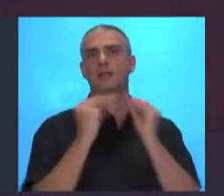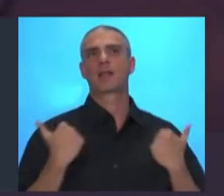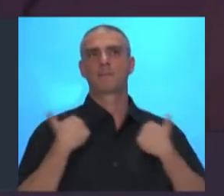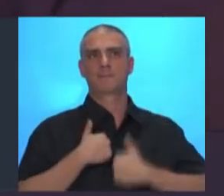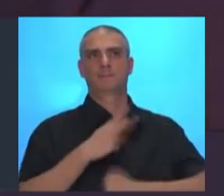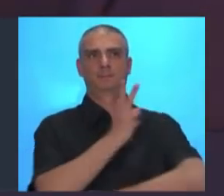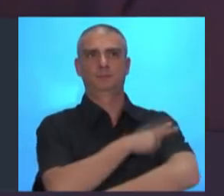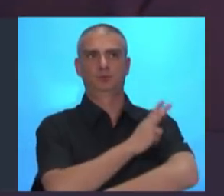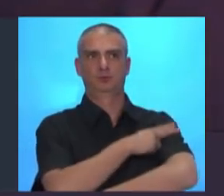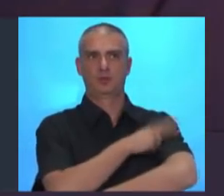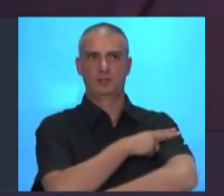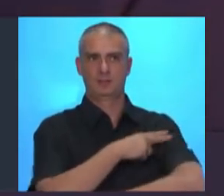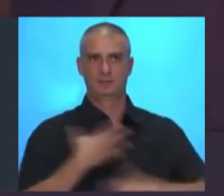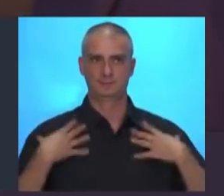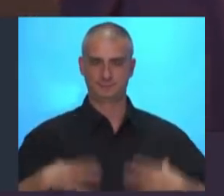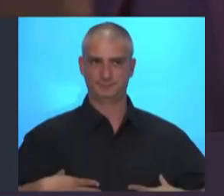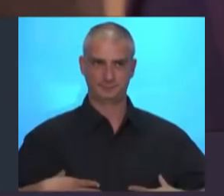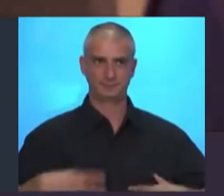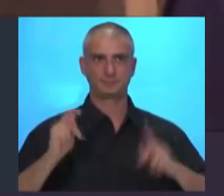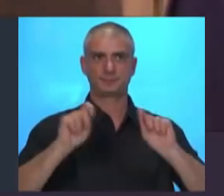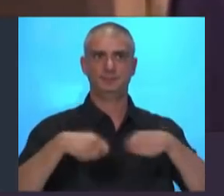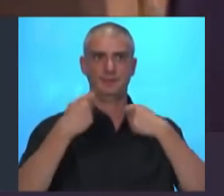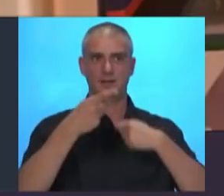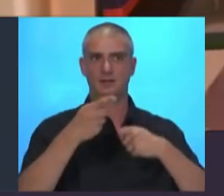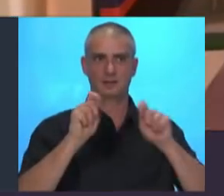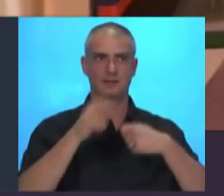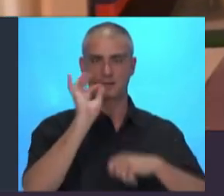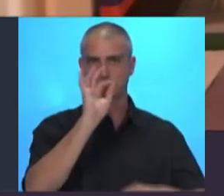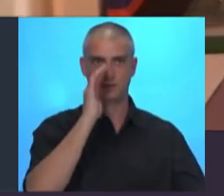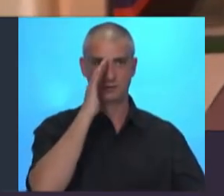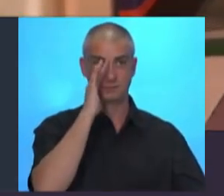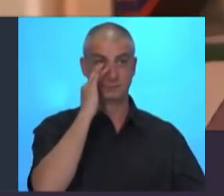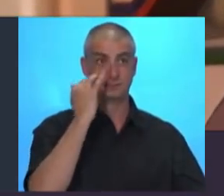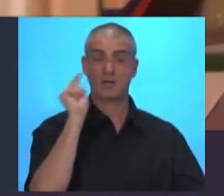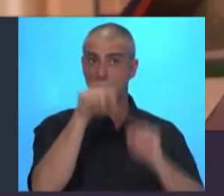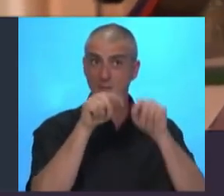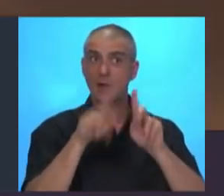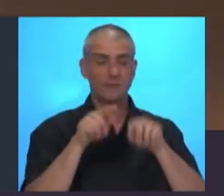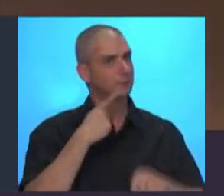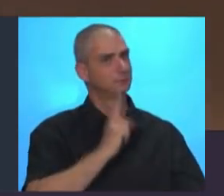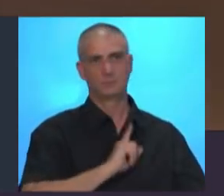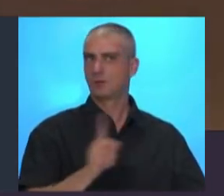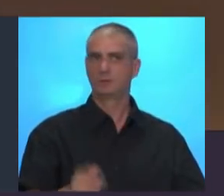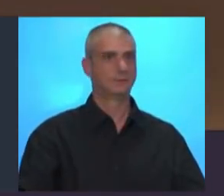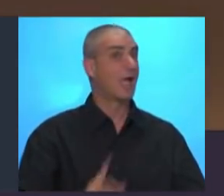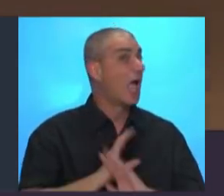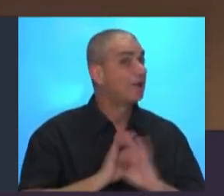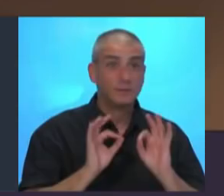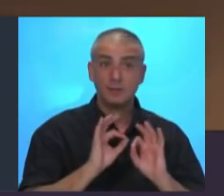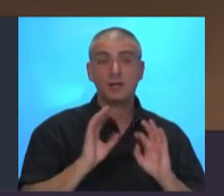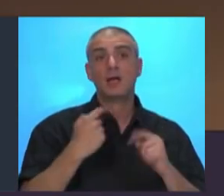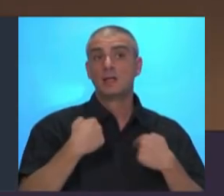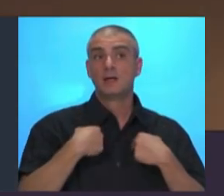גם את המדים ואת הנעל, את הנעל שלו. את מגיעה לפה? לא. אף פעם?